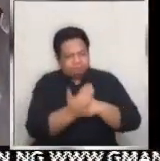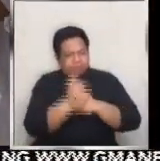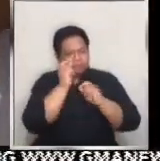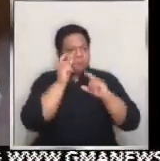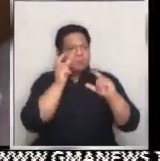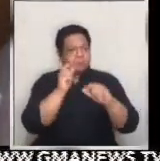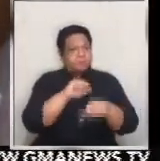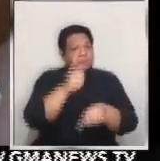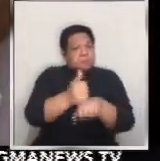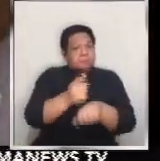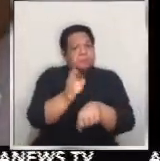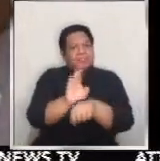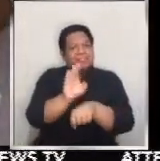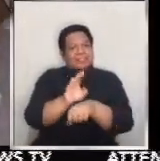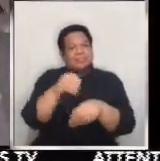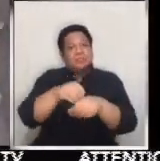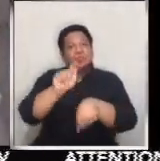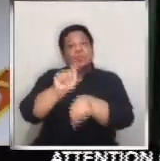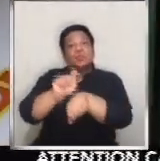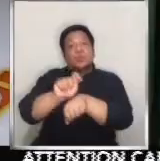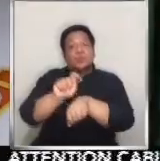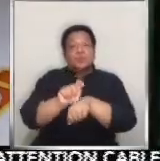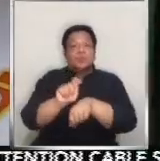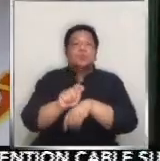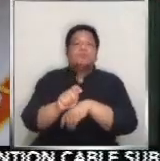Tondo, Maynila para magkaroon ng income.